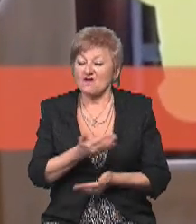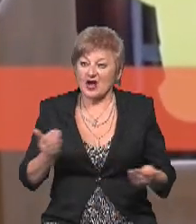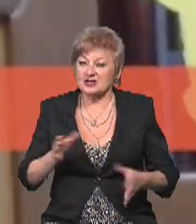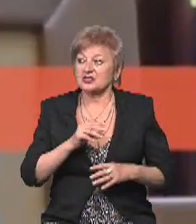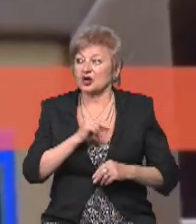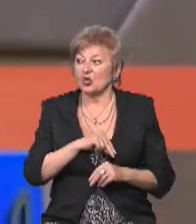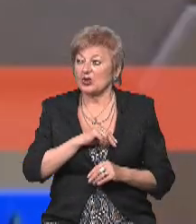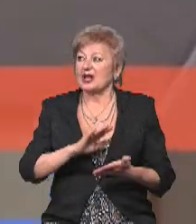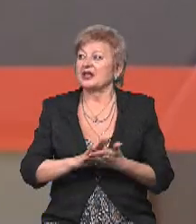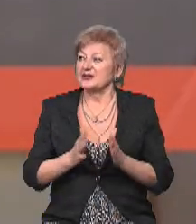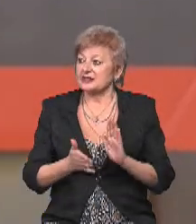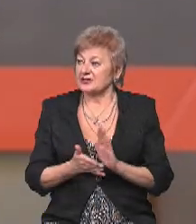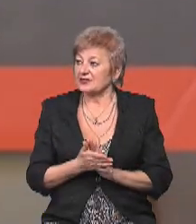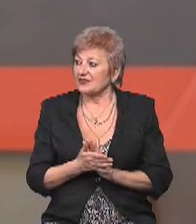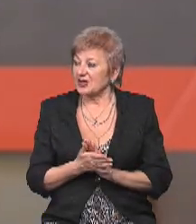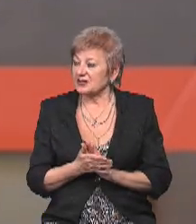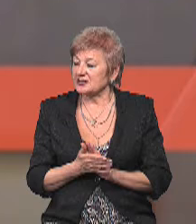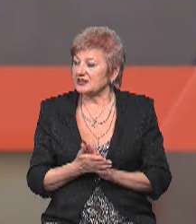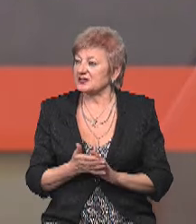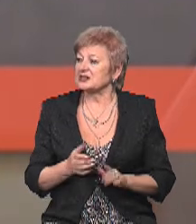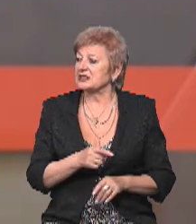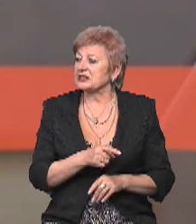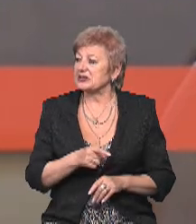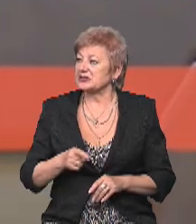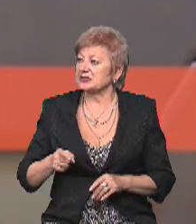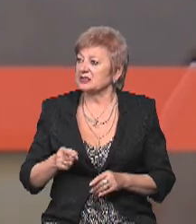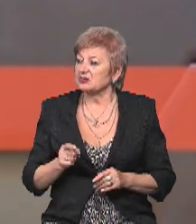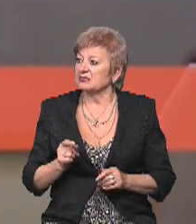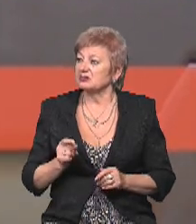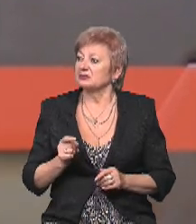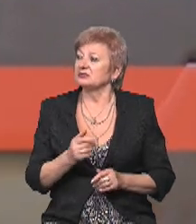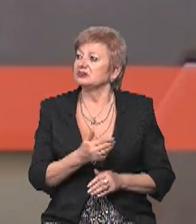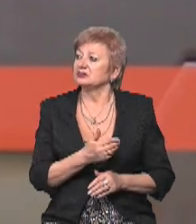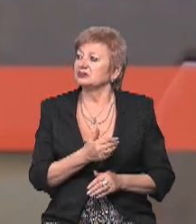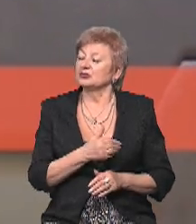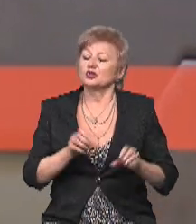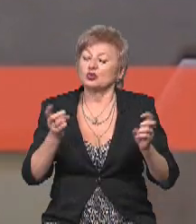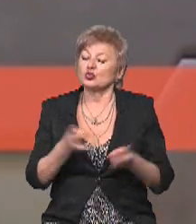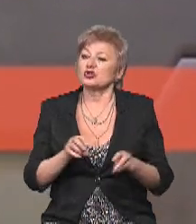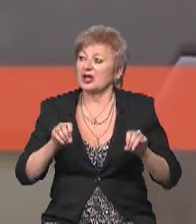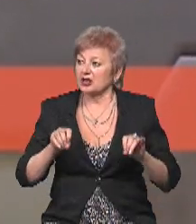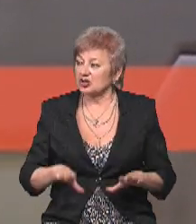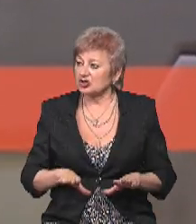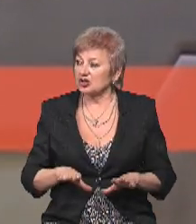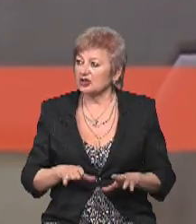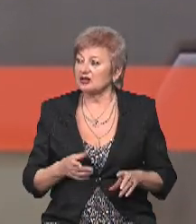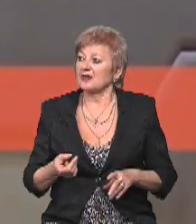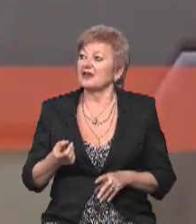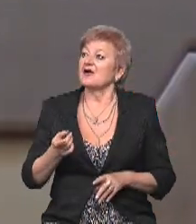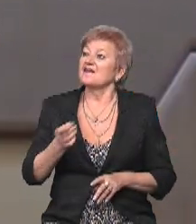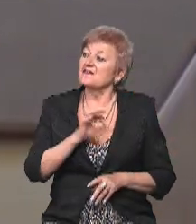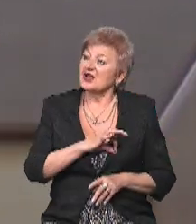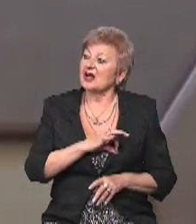цю ситуацію теж на території взяти під контроль і спільними зусиллями її вживати заходи по їх вирішенню. Прошу вважати мій виступ